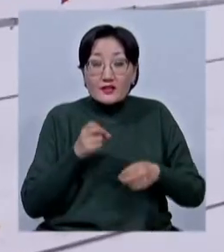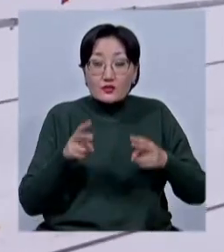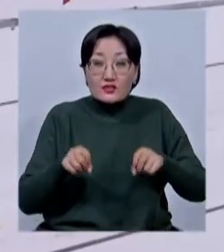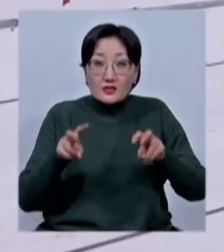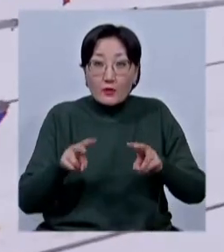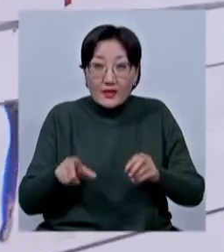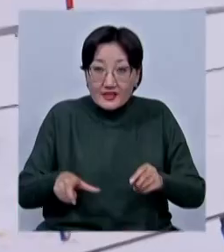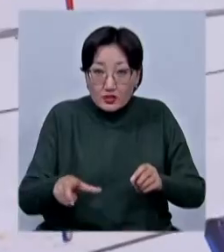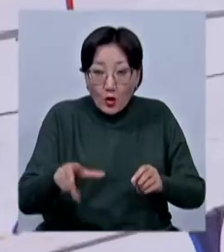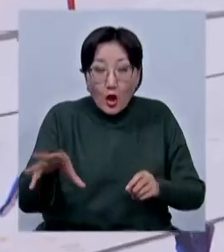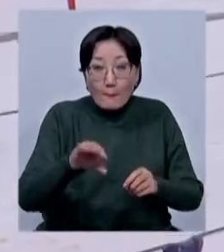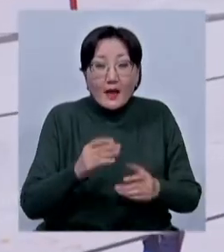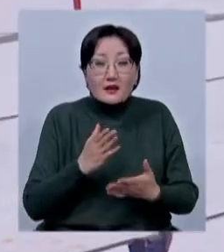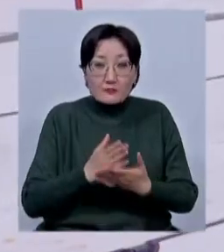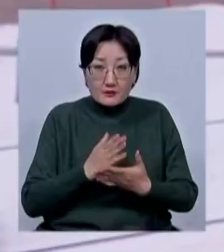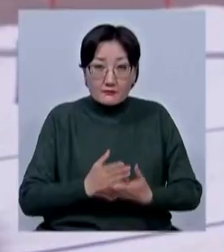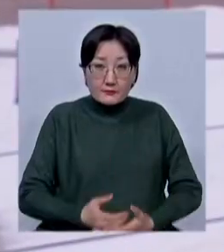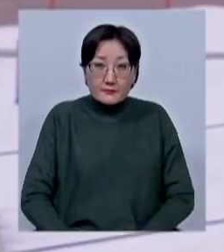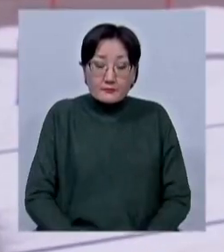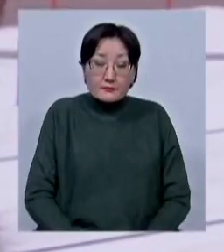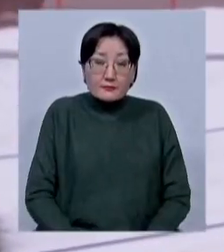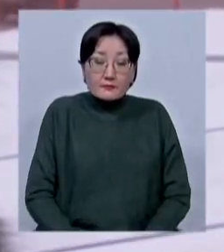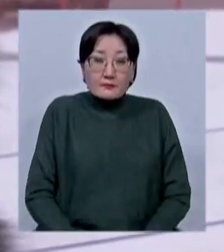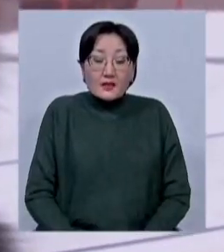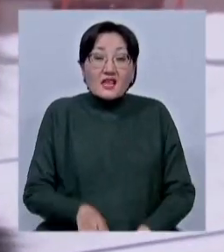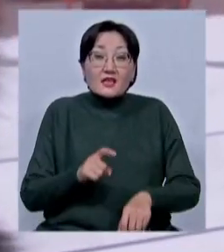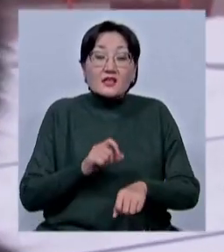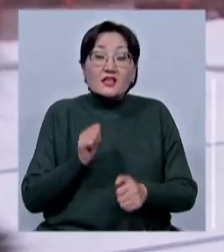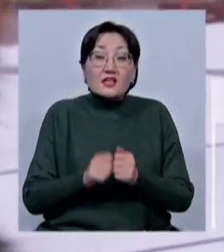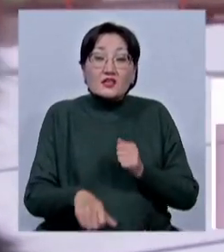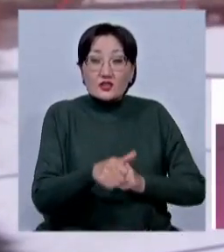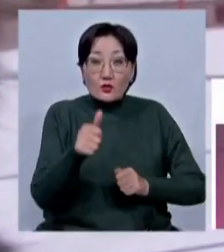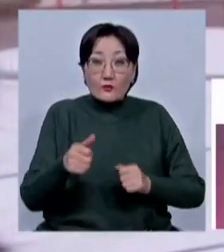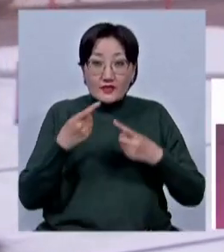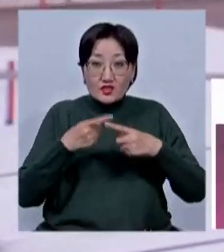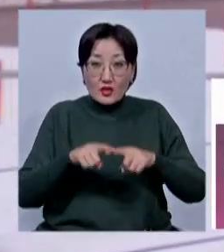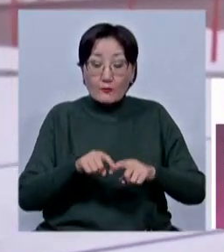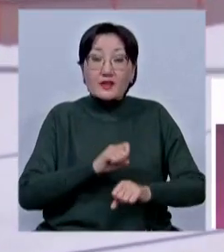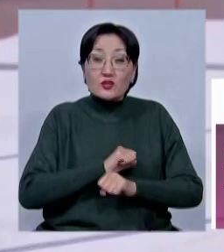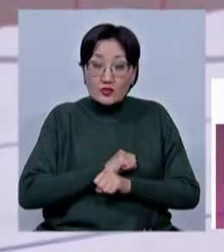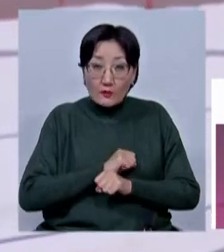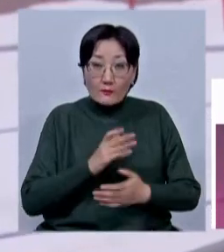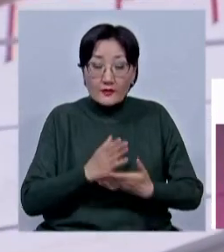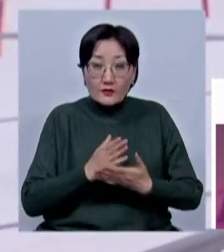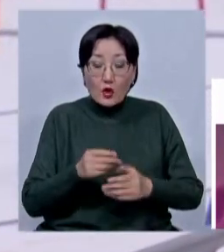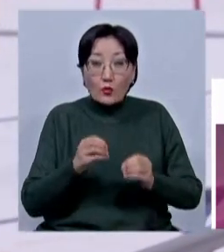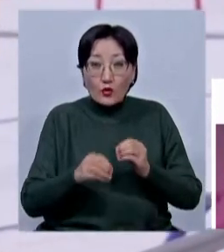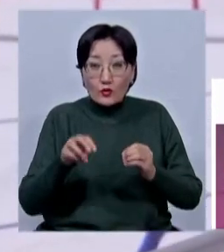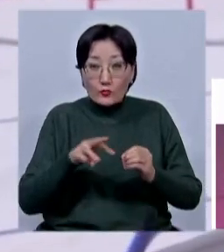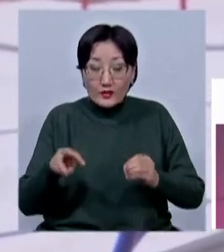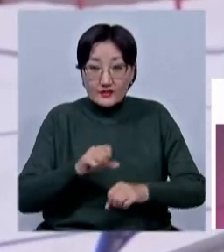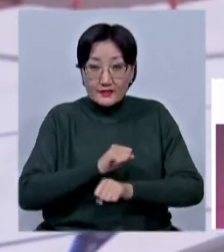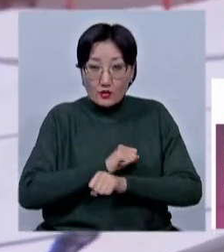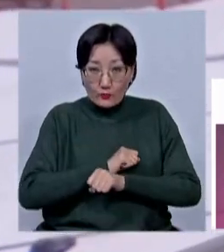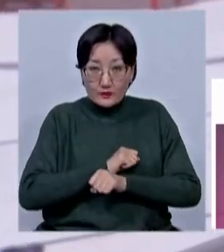арнайы тротуар бәрі-бәрі қарастырылған екен. Күнделікті сағат сайын бізде технический перерыв деген бар, соған 10 минут перерывті